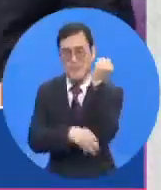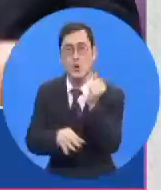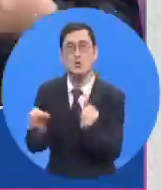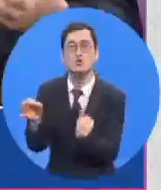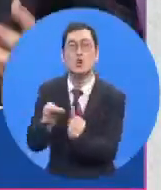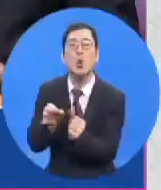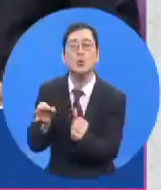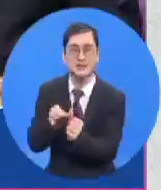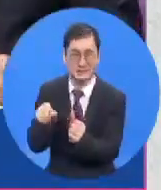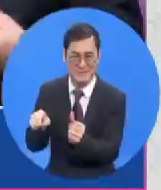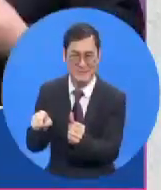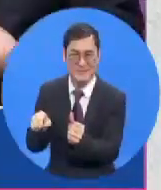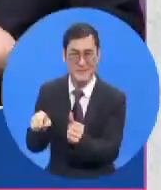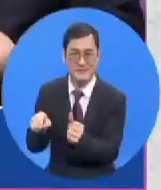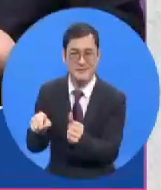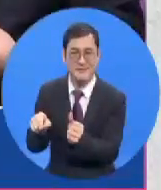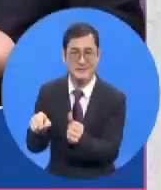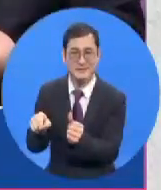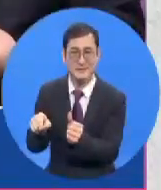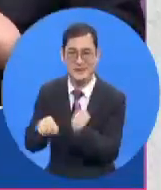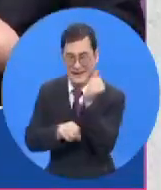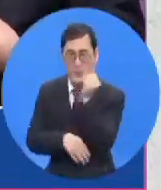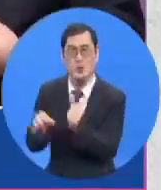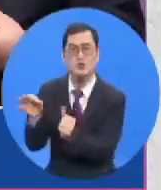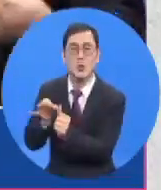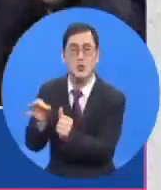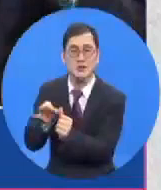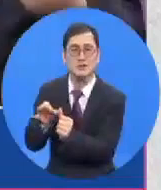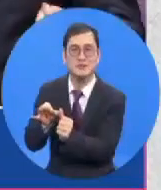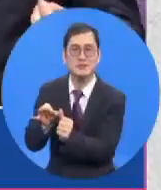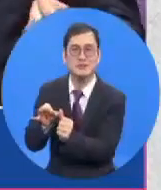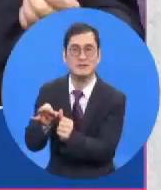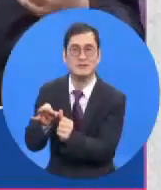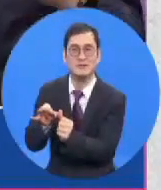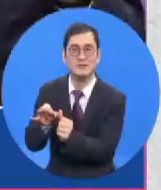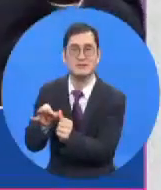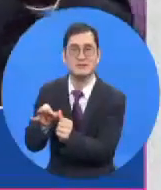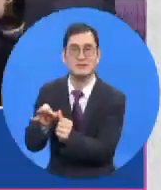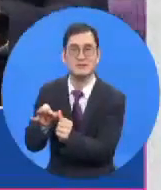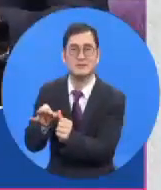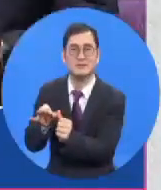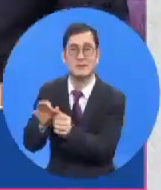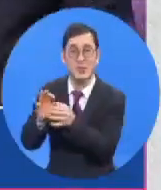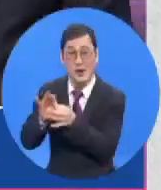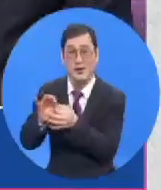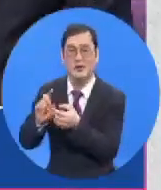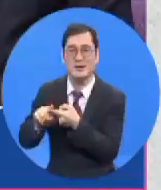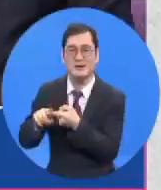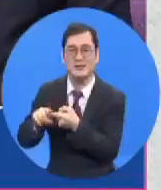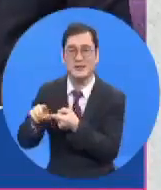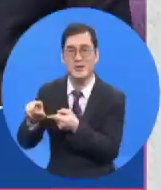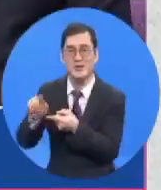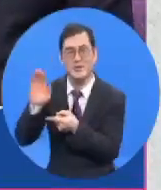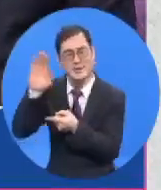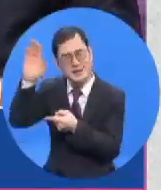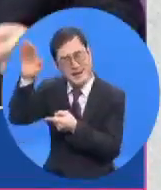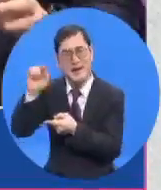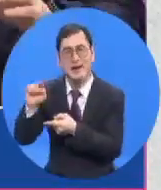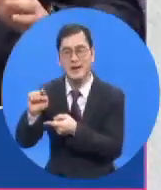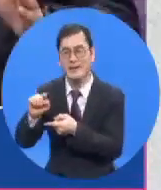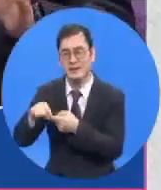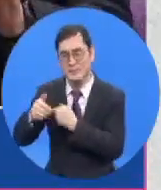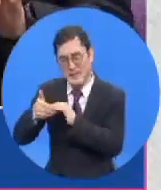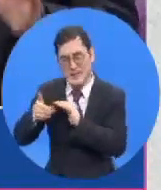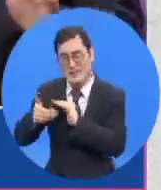아니고 이재명 지사는 기본 소득에 대한 논의를 본인이 먼저 주장을 했고 계속 끌고 가는 입장에 있어요. 그래서